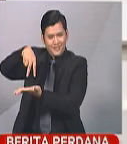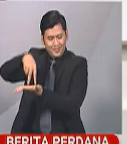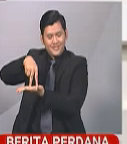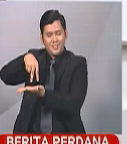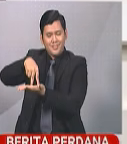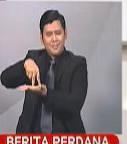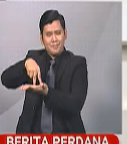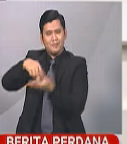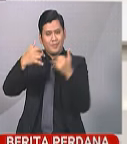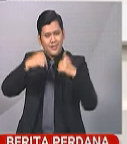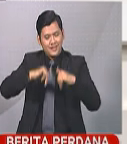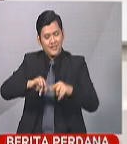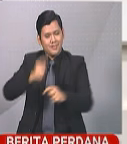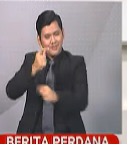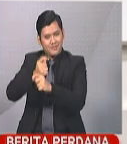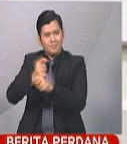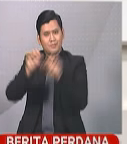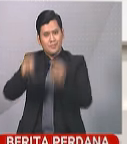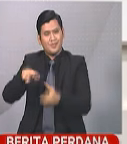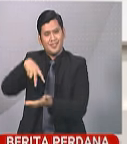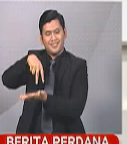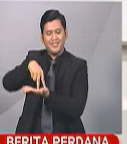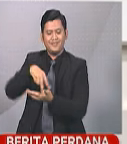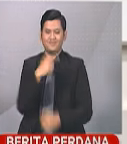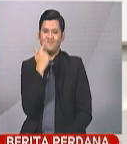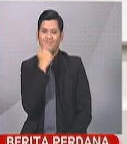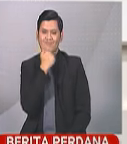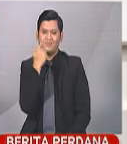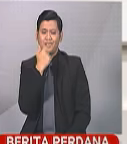Dah berapa lama dah bekerja daripada sejak awal lagi tu?